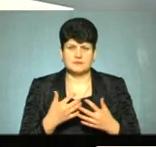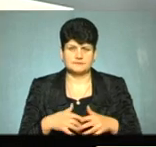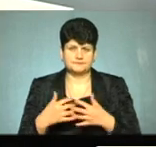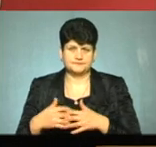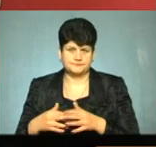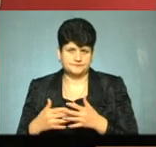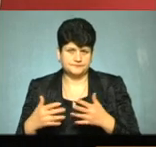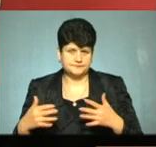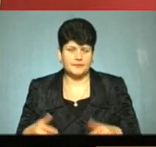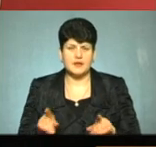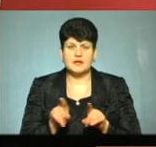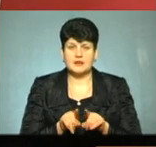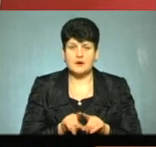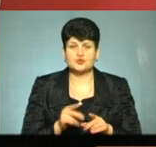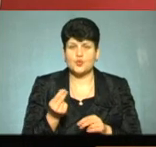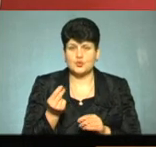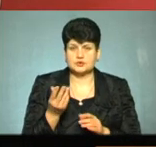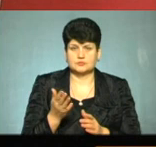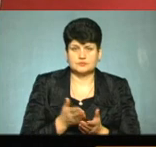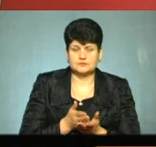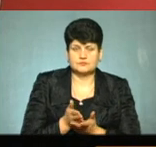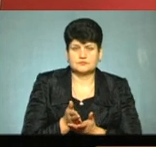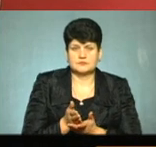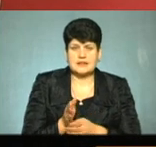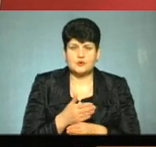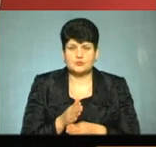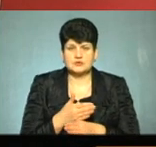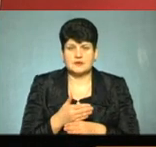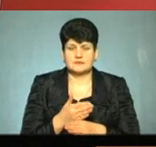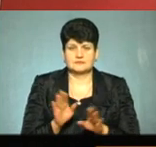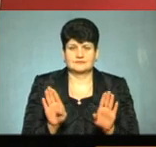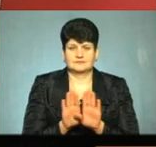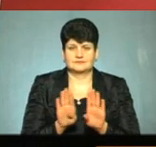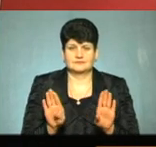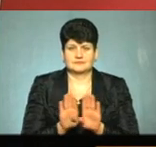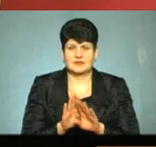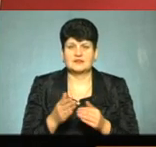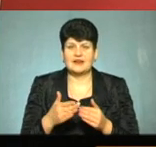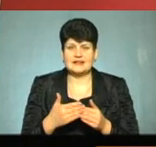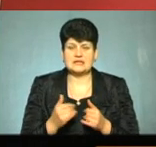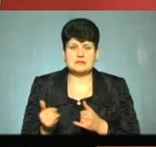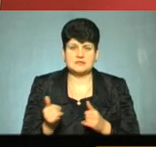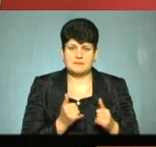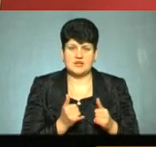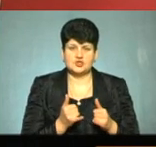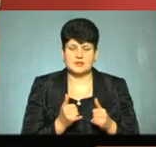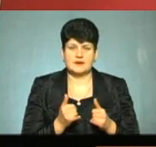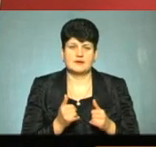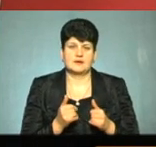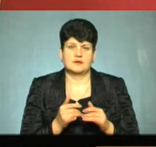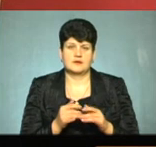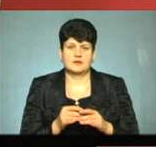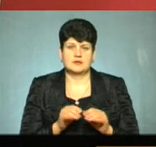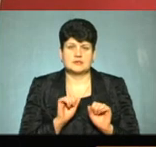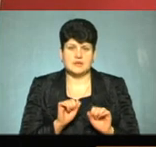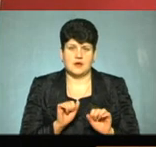ультрафіолетові бактерицидні. І також ці кошти підуть ще на встановлення розмежувальних дверей для забезпечення ізоляцією частини приміщень для масових